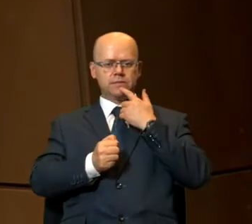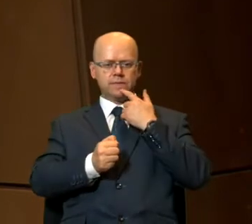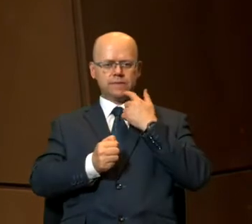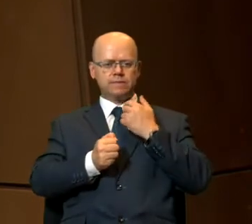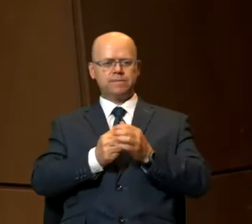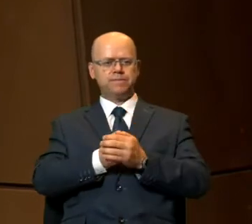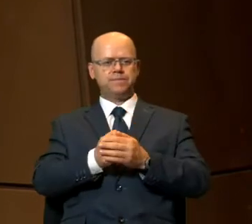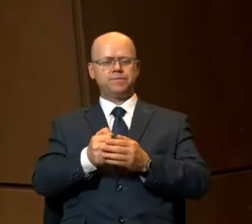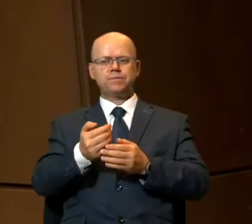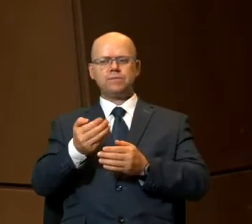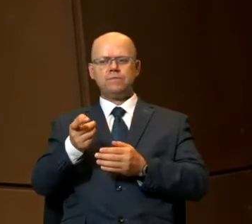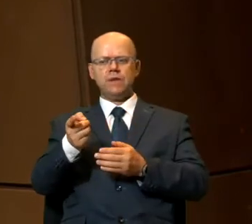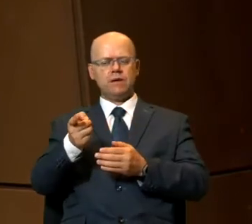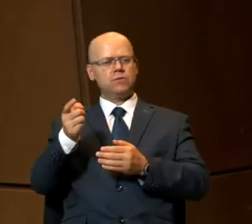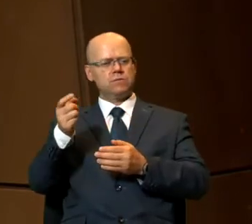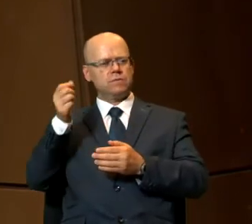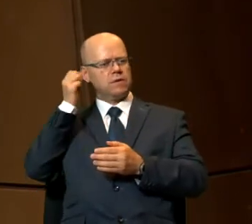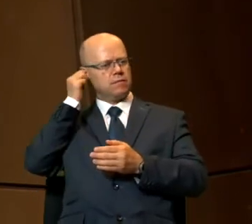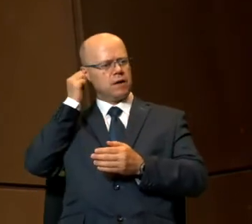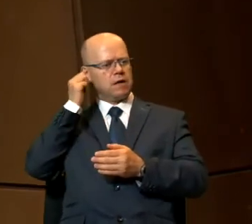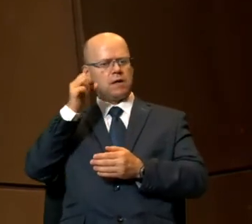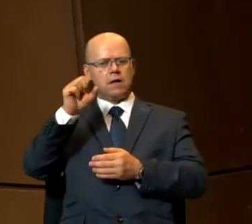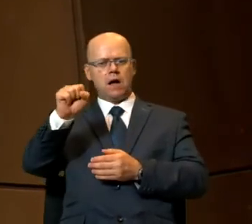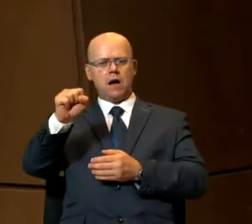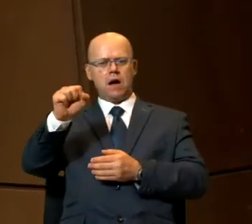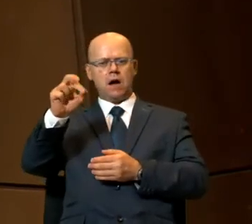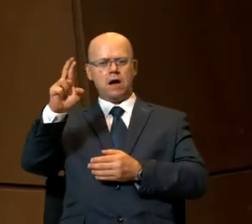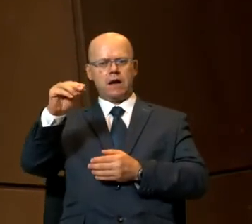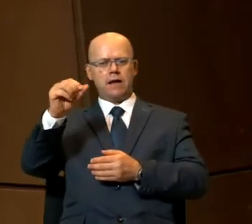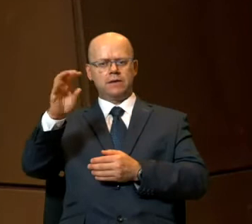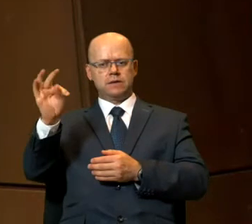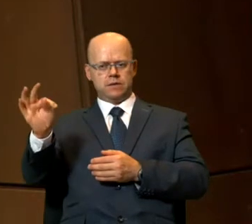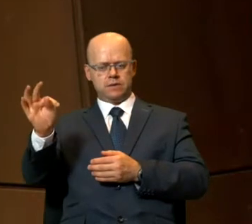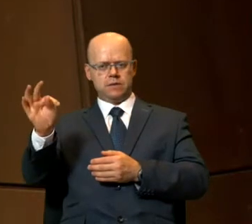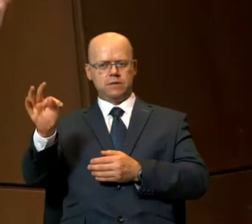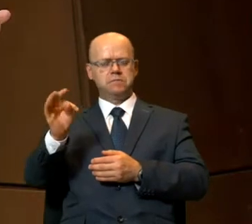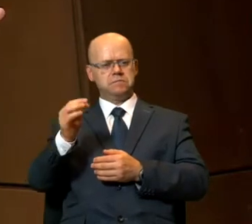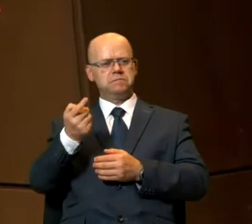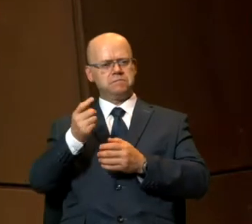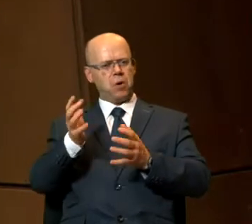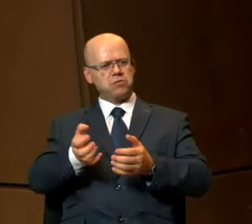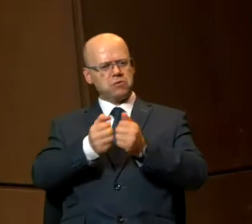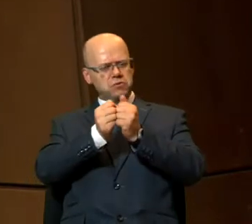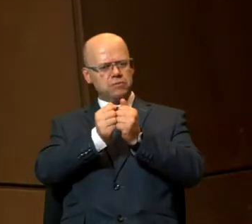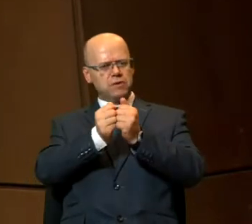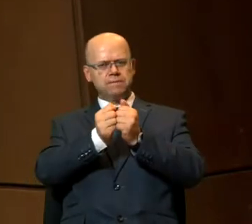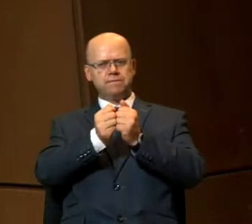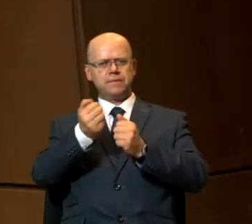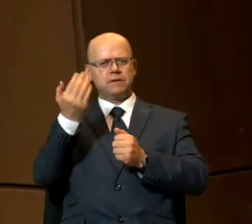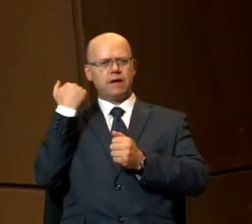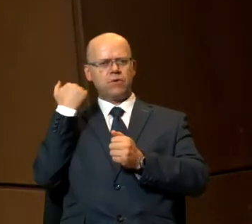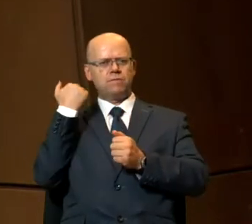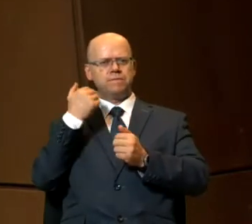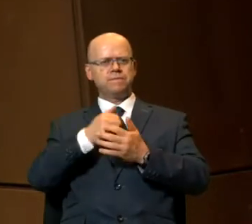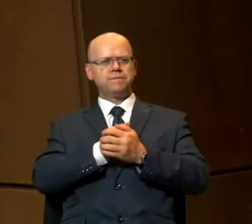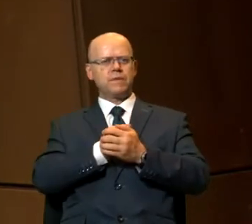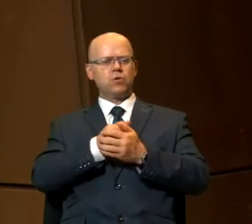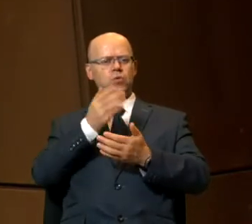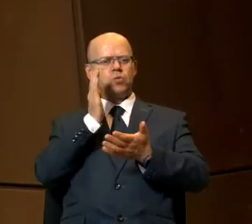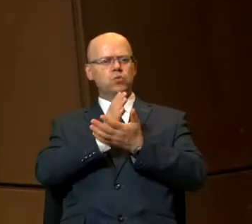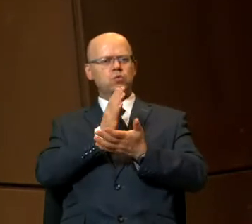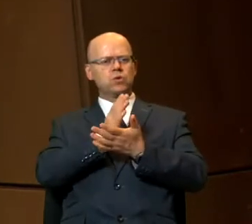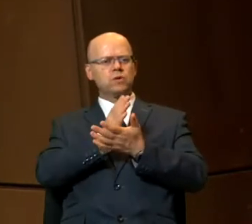którą odkryliśmy jako wielką myślicielką polityczną. Odkryłem to ponownie dawno temu, że już